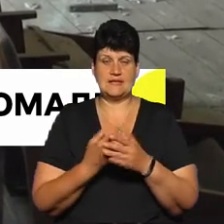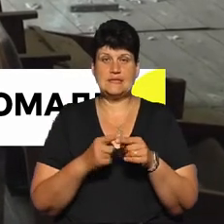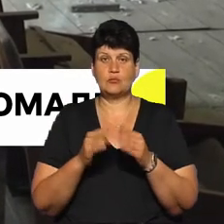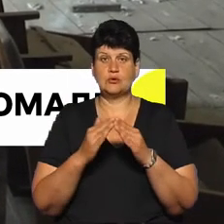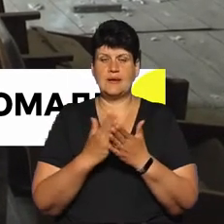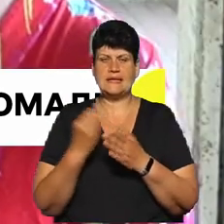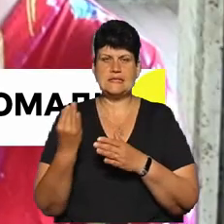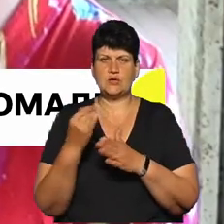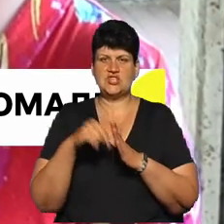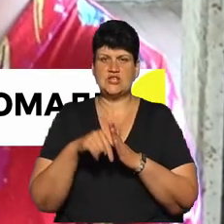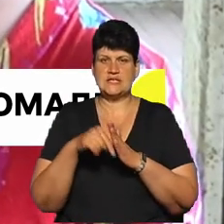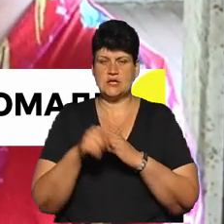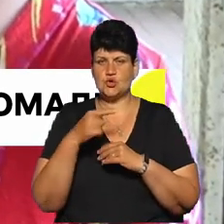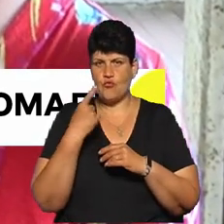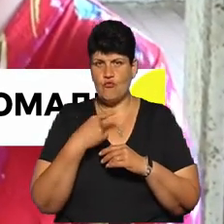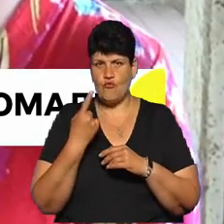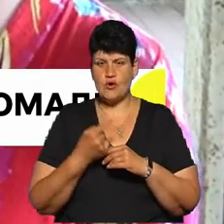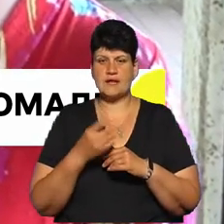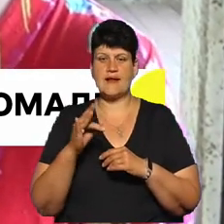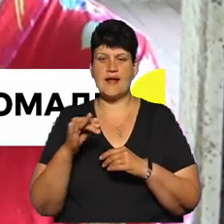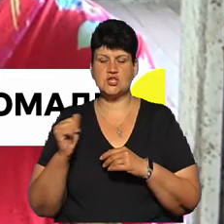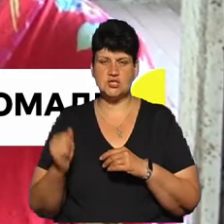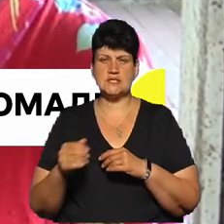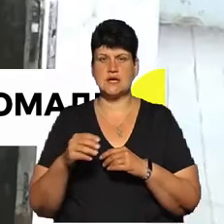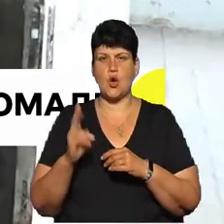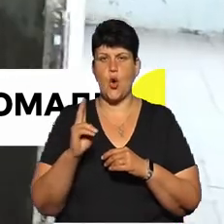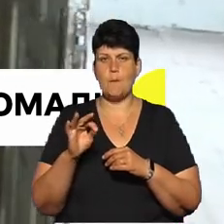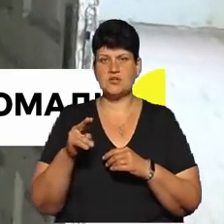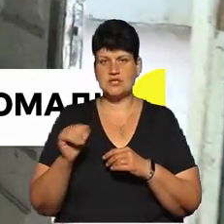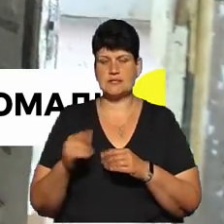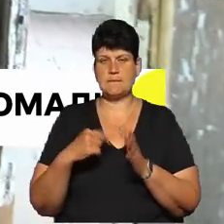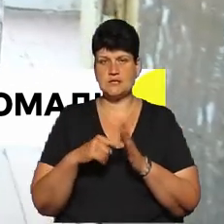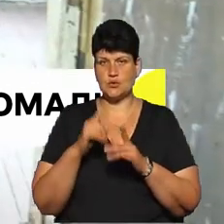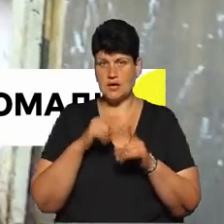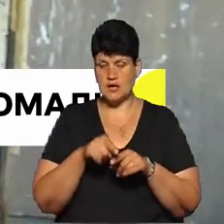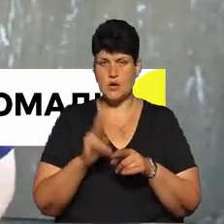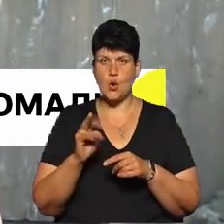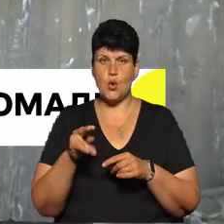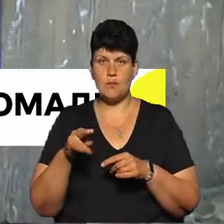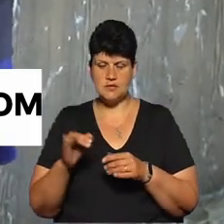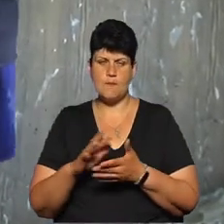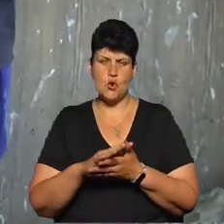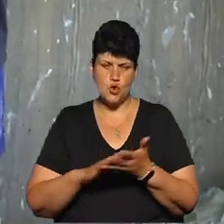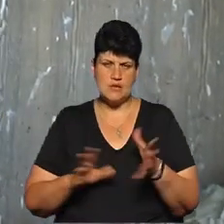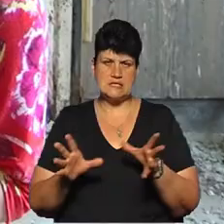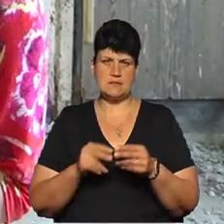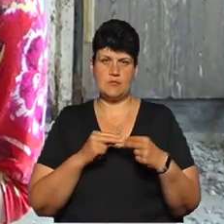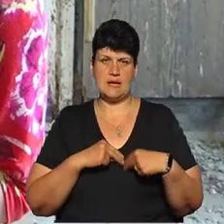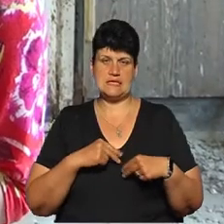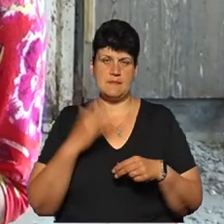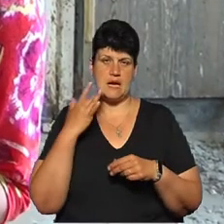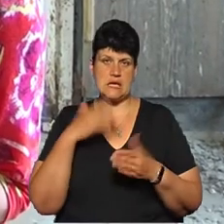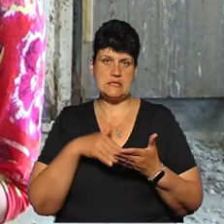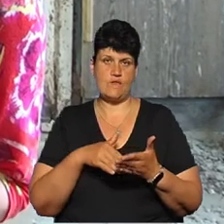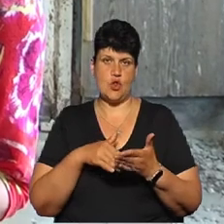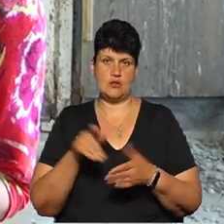значення, каже речниця Копичинецької міської ради Тетяна Шевчук. За її словами, копичинці продовжать співпрацю з американськими волонтерами. Вони